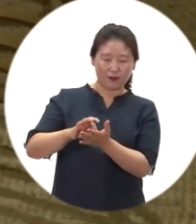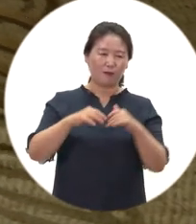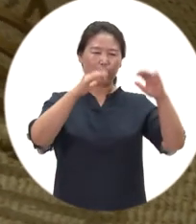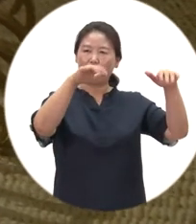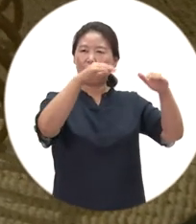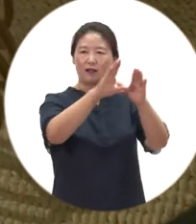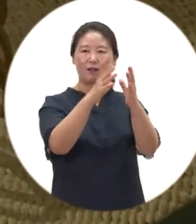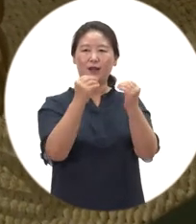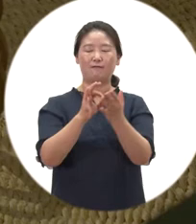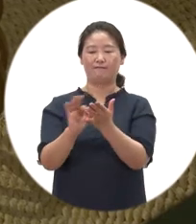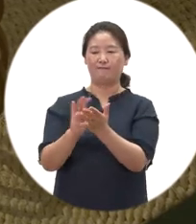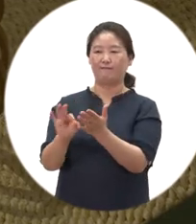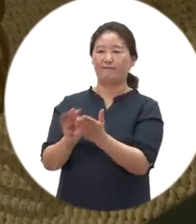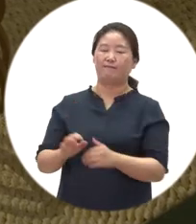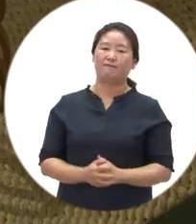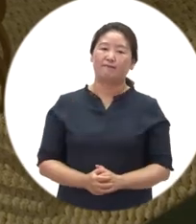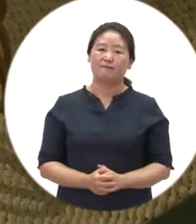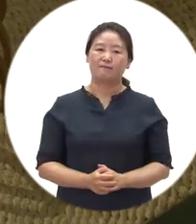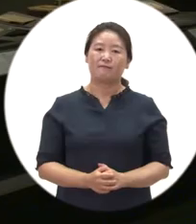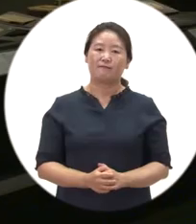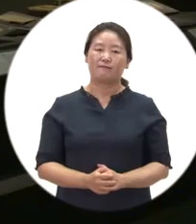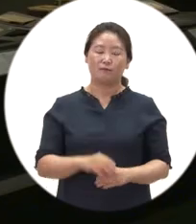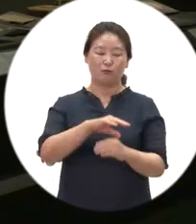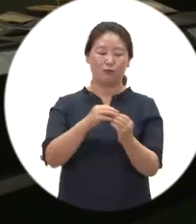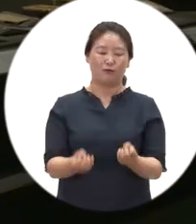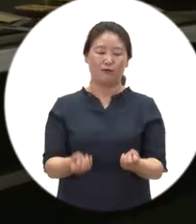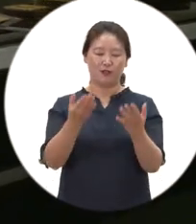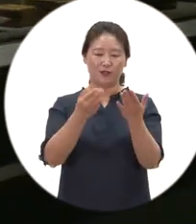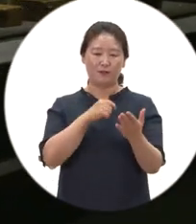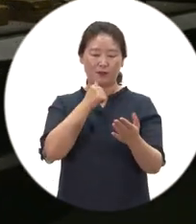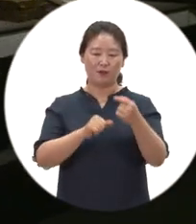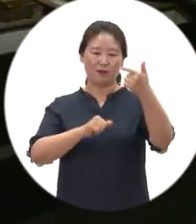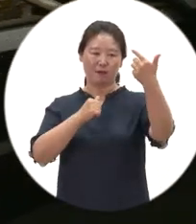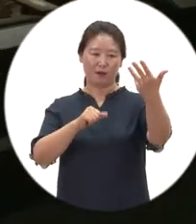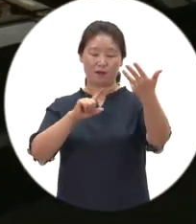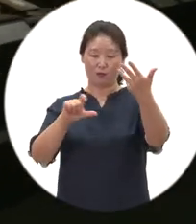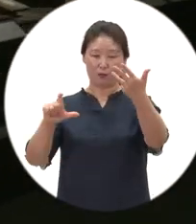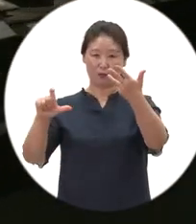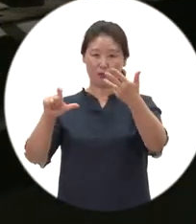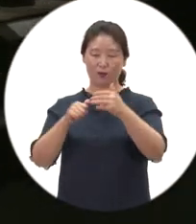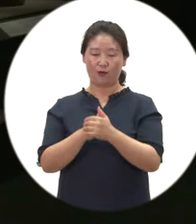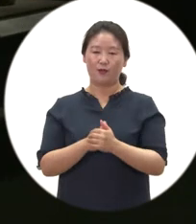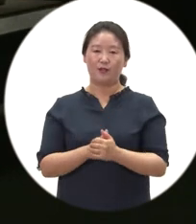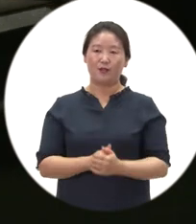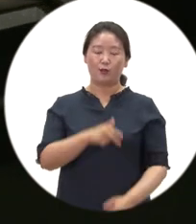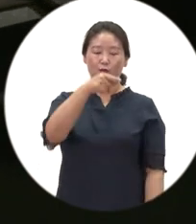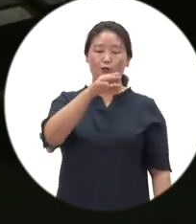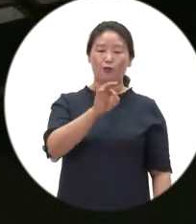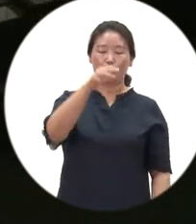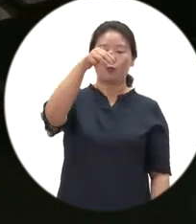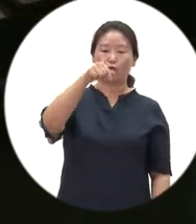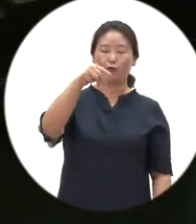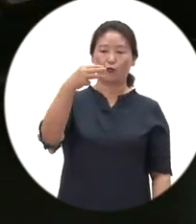도구로 주로 가을에 많이 사용합니다. 추석은 음력 8월 15일로 가을의 한가운데 있는